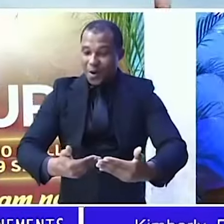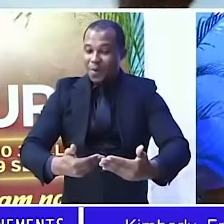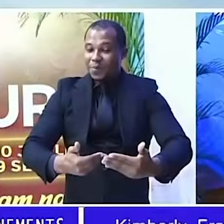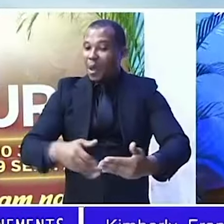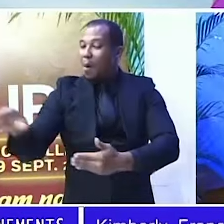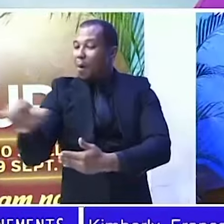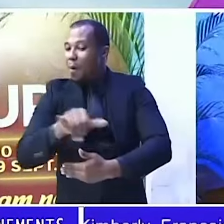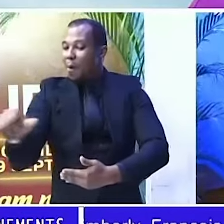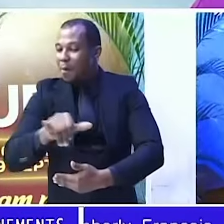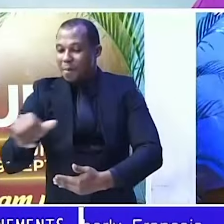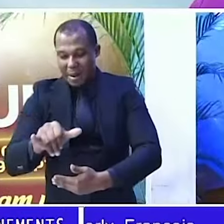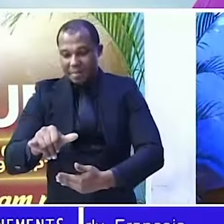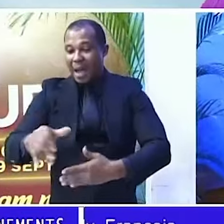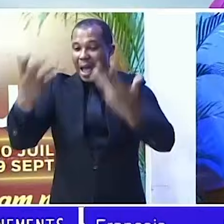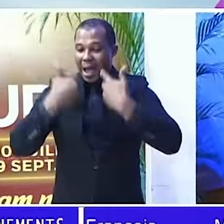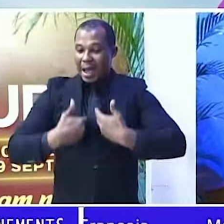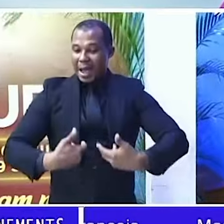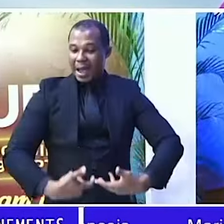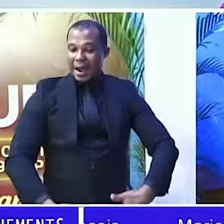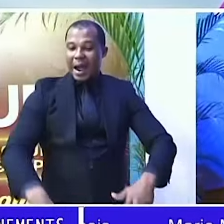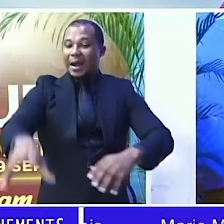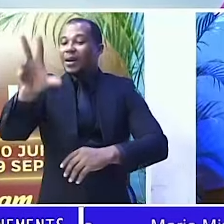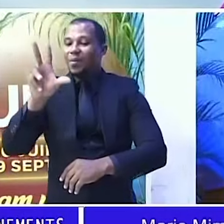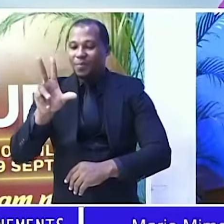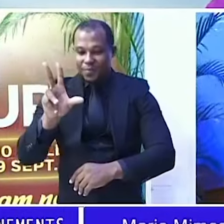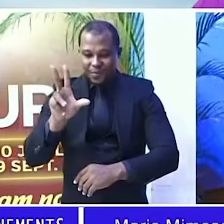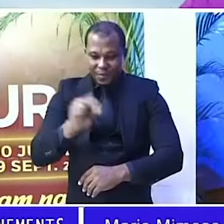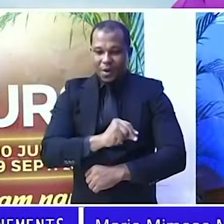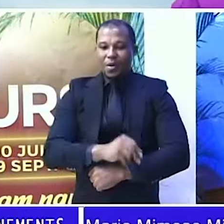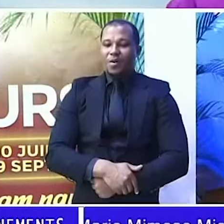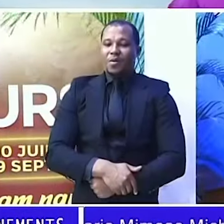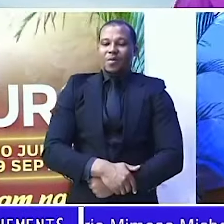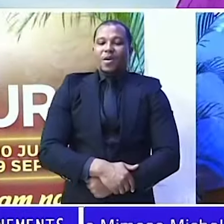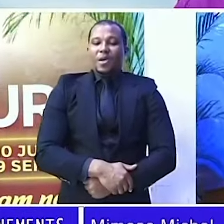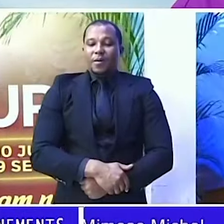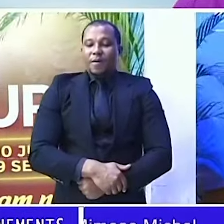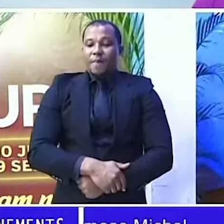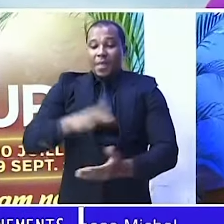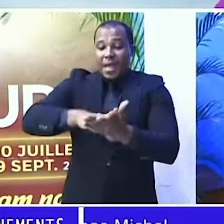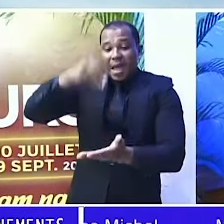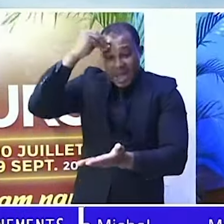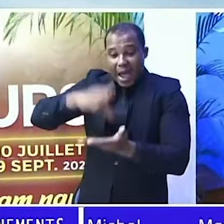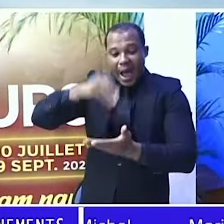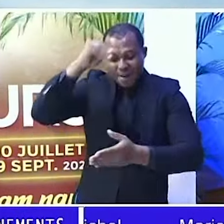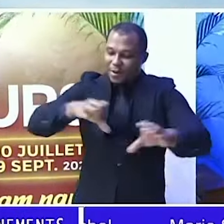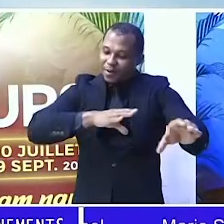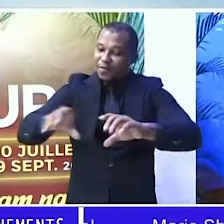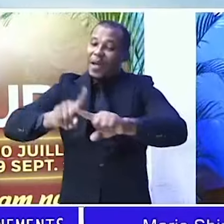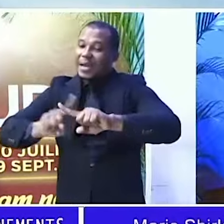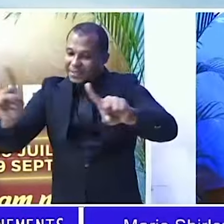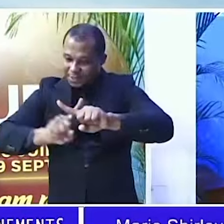avec quoi réception. Et puis même, on ne peut pas avoir ça. Il n'est pas normal. Il faut distinguer ça. Il faut distinguer rad pour mettre dans